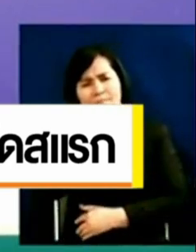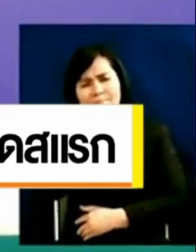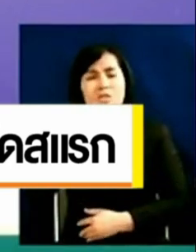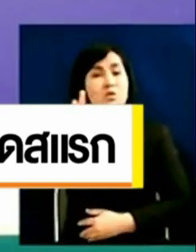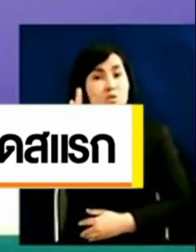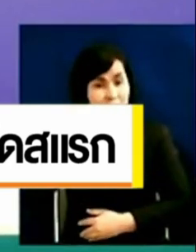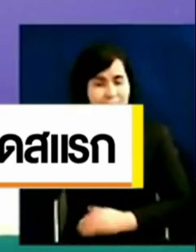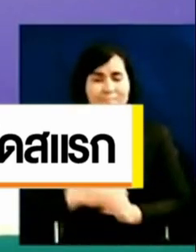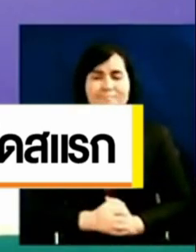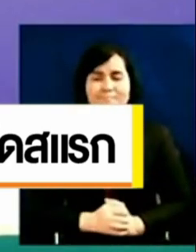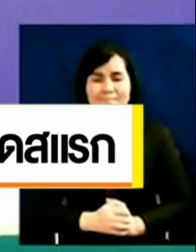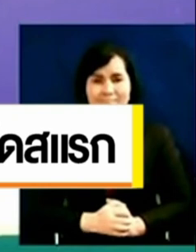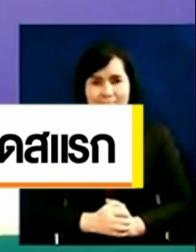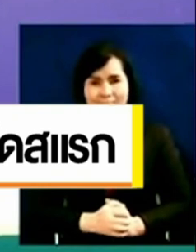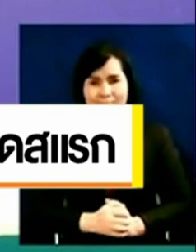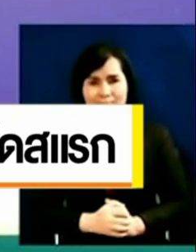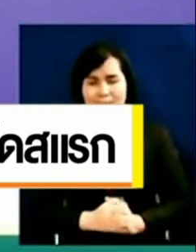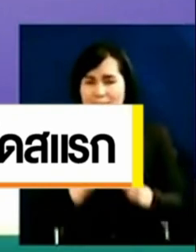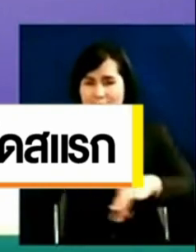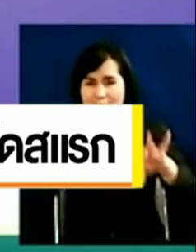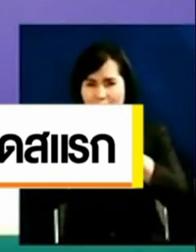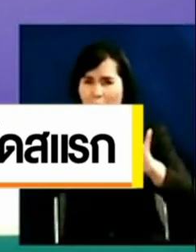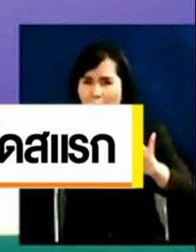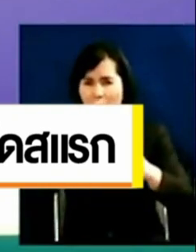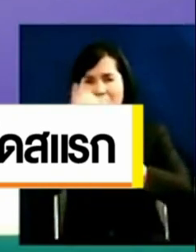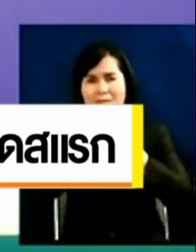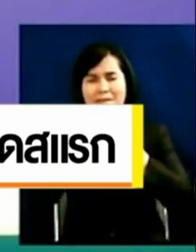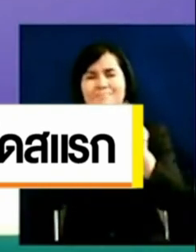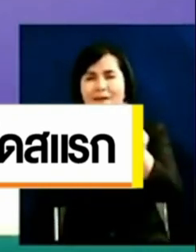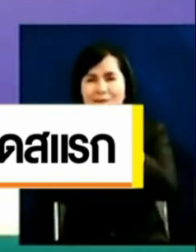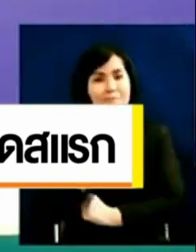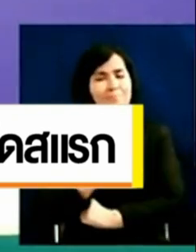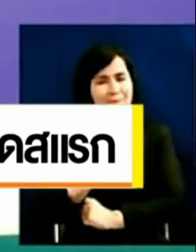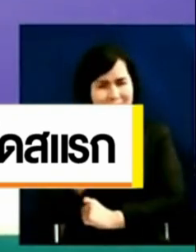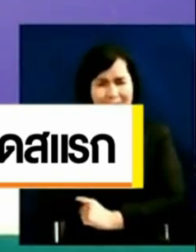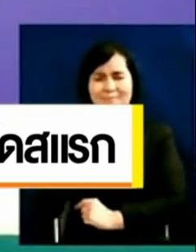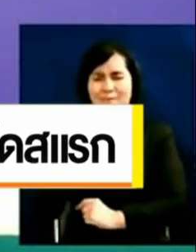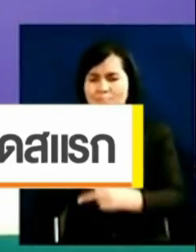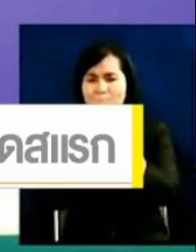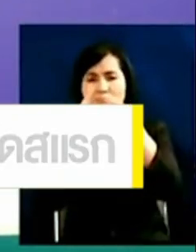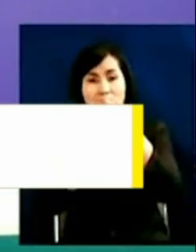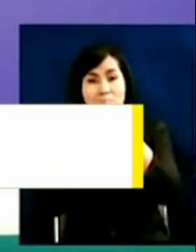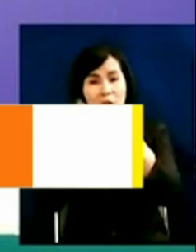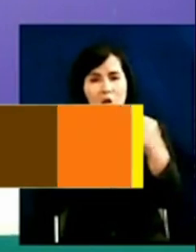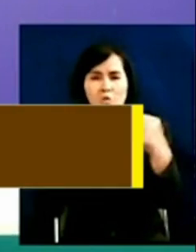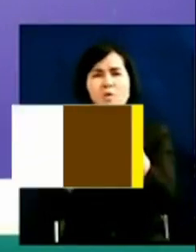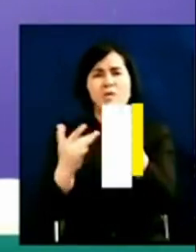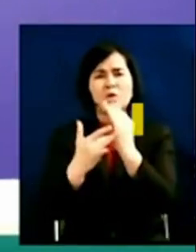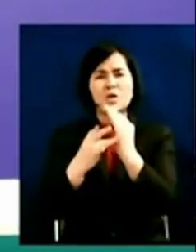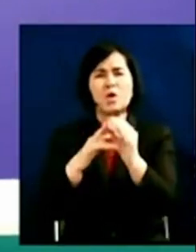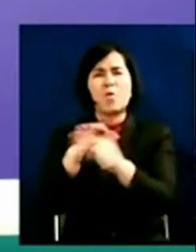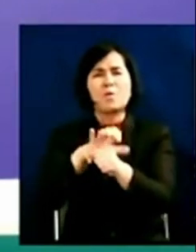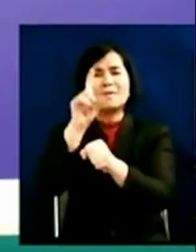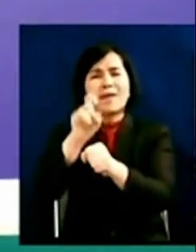ส่วนนโยบายการให้วัคซีนก็คือทุกคนในประเทศไทยนั้นคือรวมถึงชาวต่างด้าวด้วยนะครับตามเป้าหมายของวัคซีนจะแบ่ง